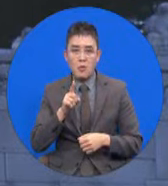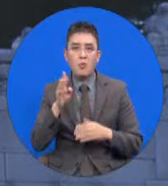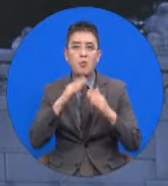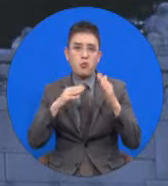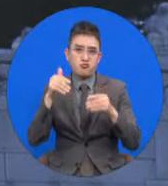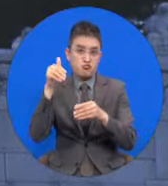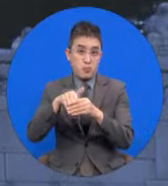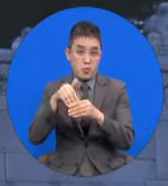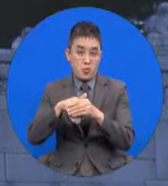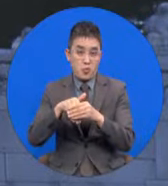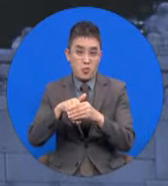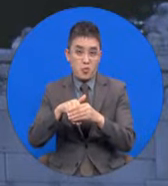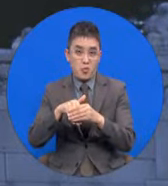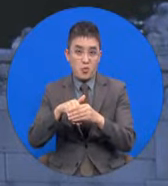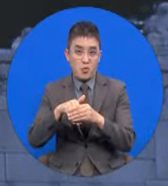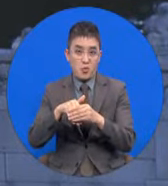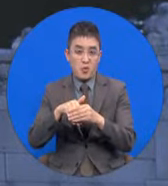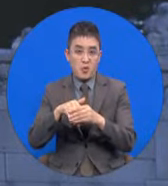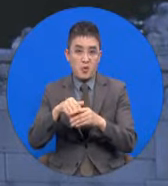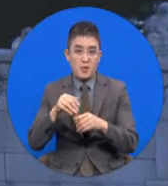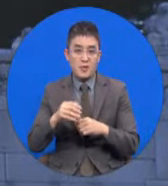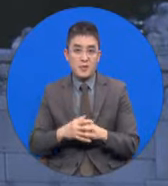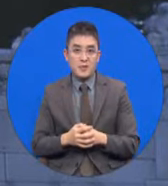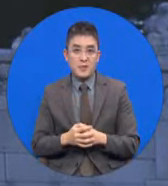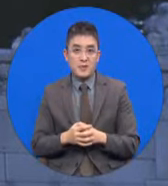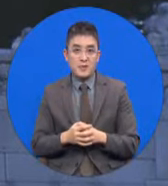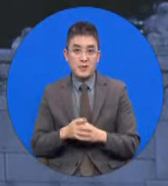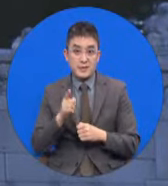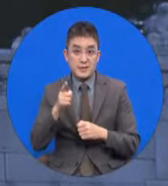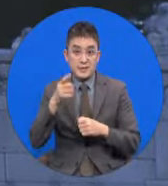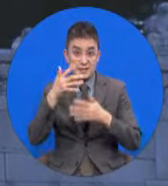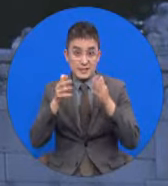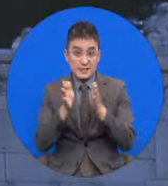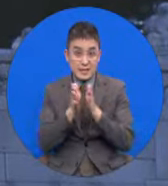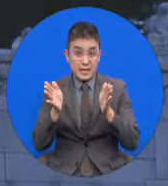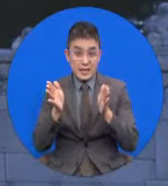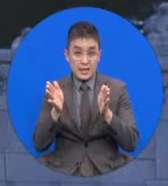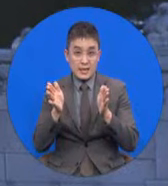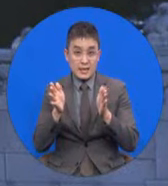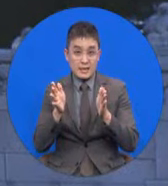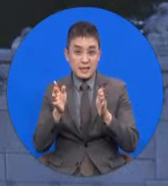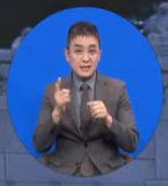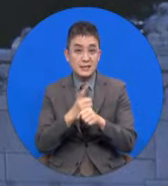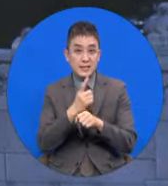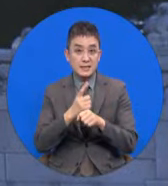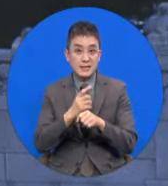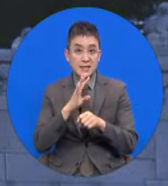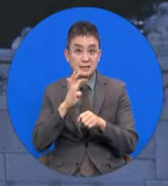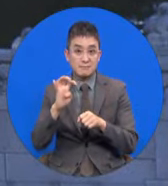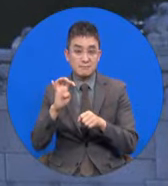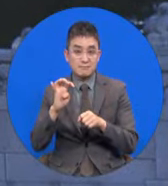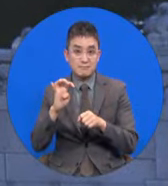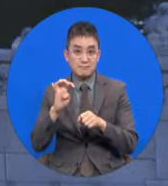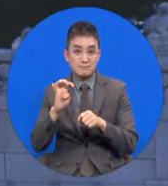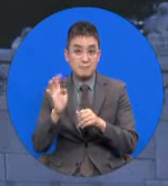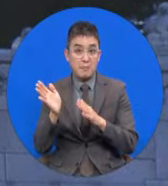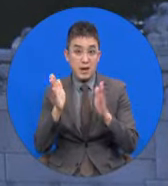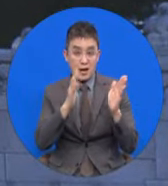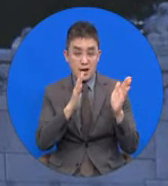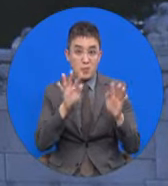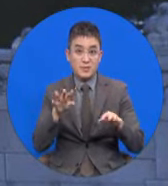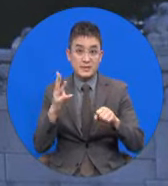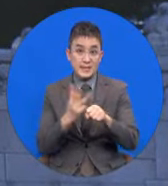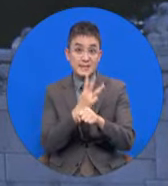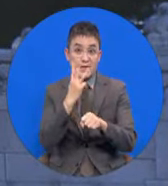돌직구쇼 생방송을 시작한 지 1시간 46분 52초를 지나고 있습니다. 저희 미리 예고드렸던 것처럼 오늘은